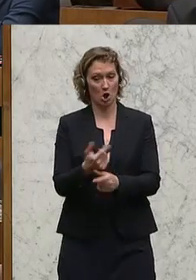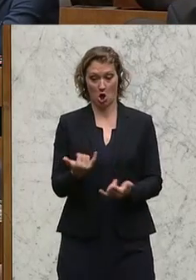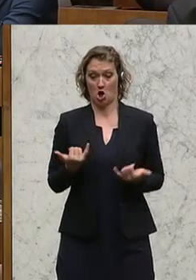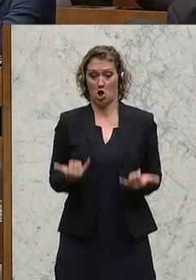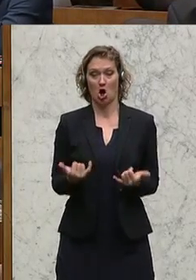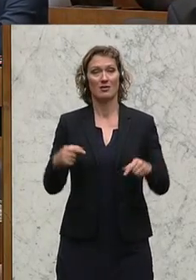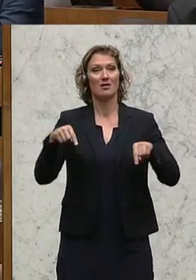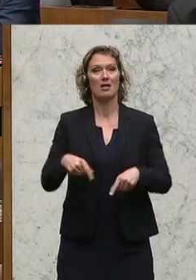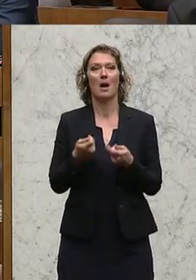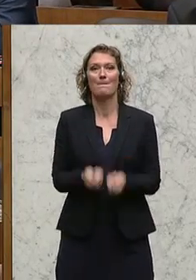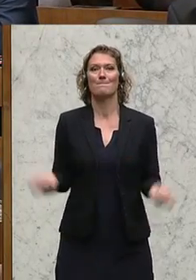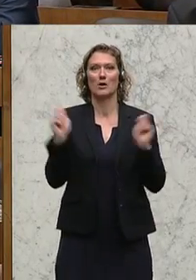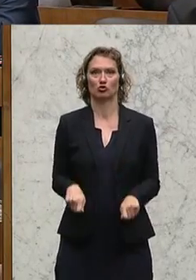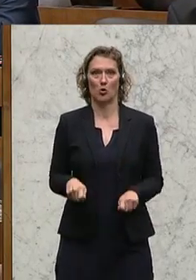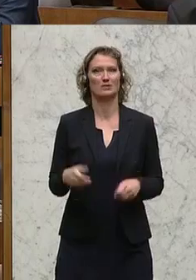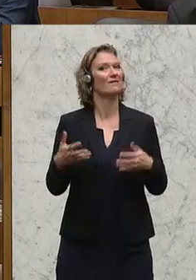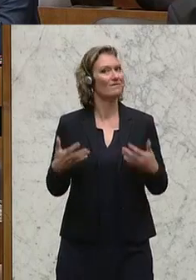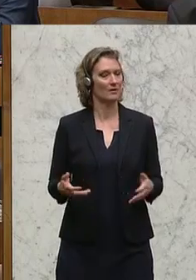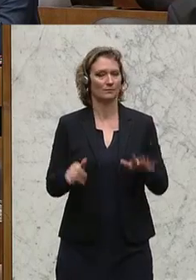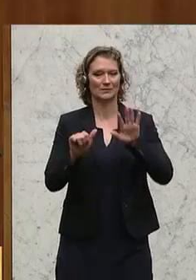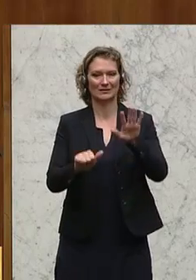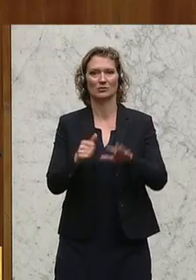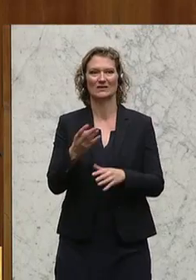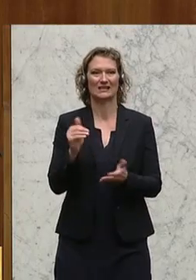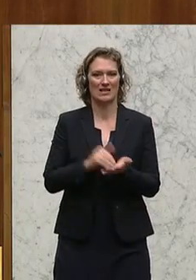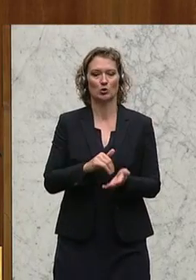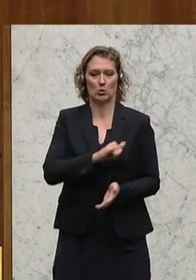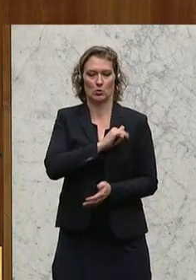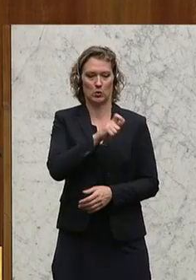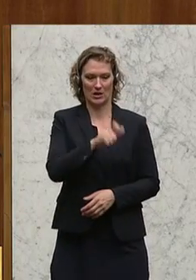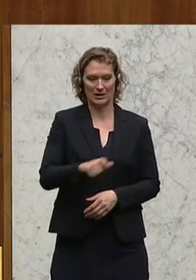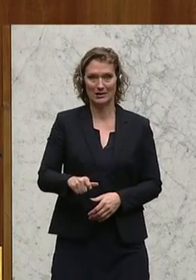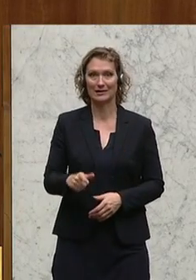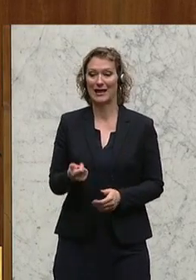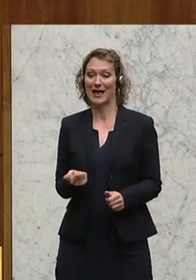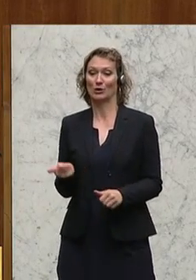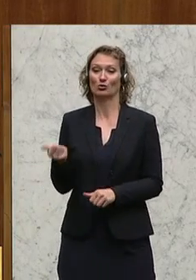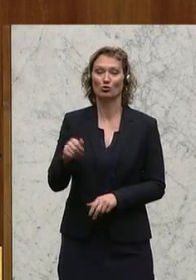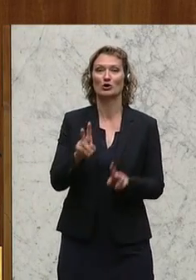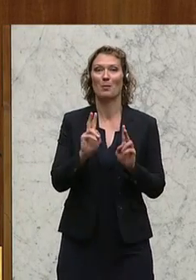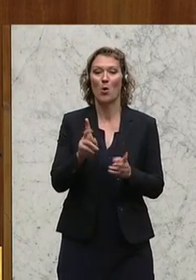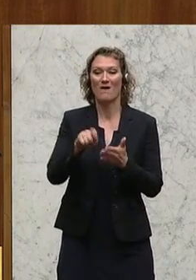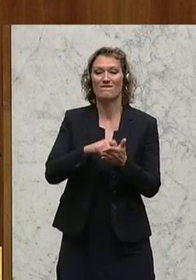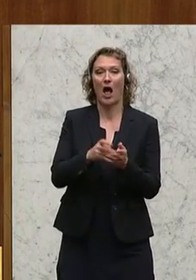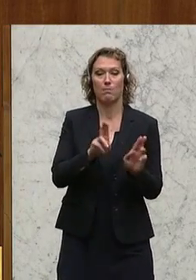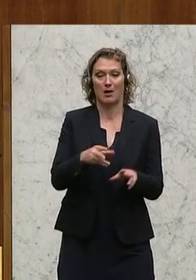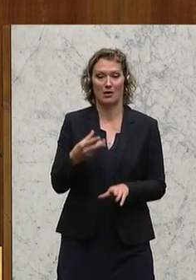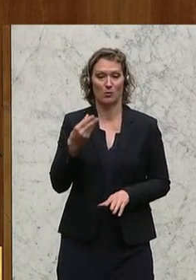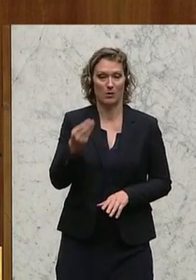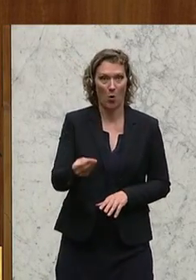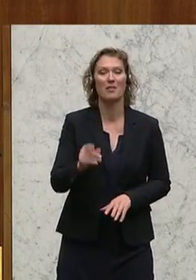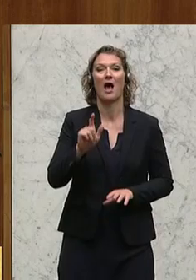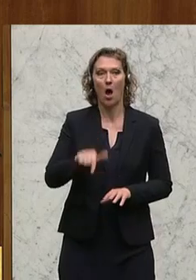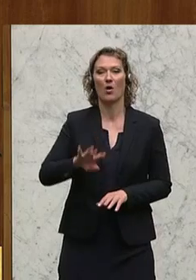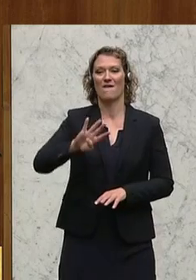heute, dass nämlich rund 46.000 Jugendliche, die nun zusätzlich wahlberechtigt geworden sind, auch